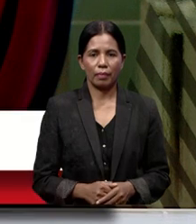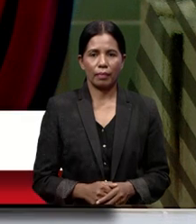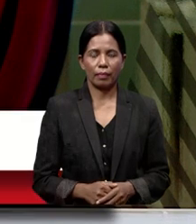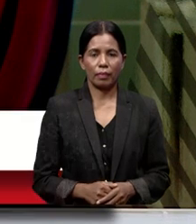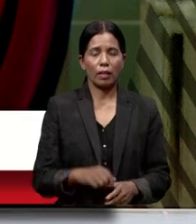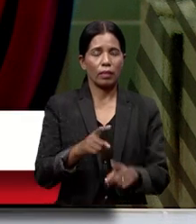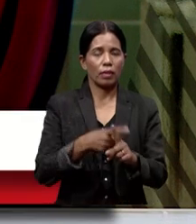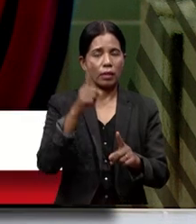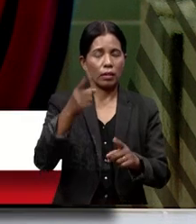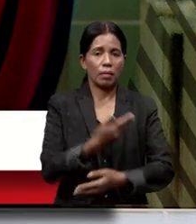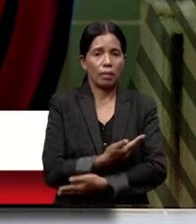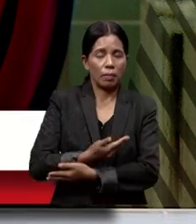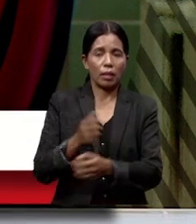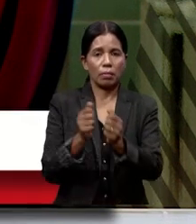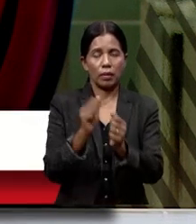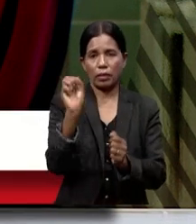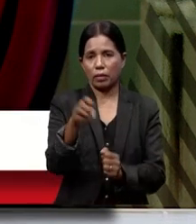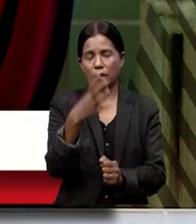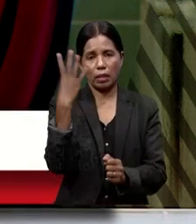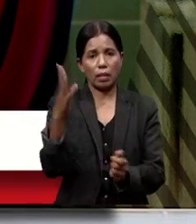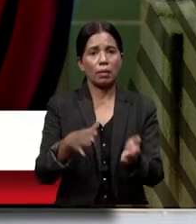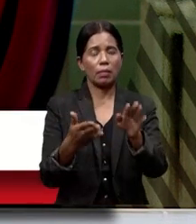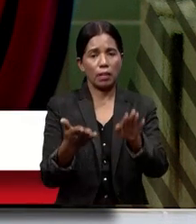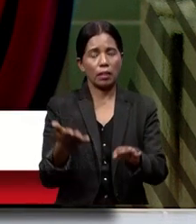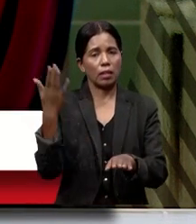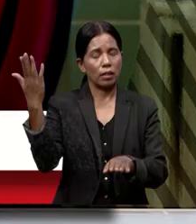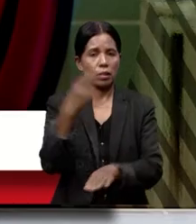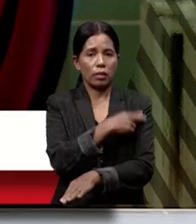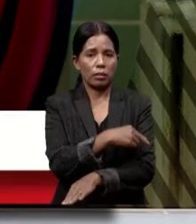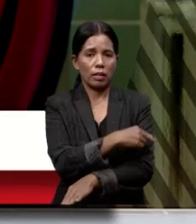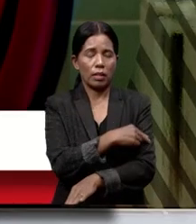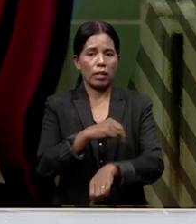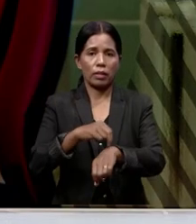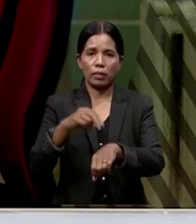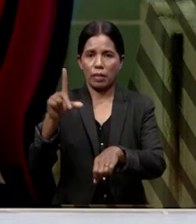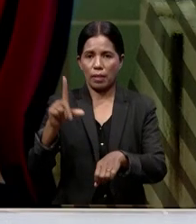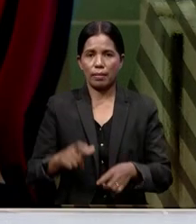durante fulang ida bebe hamuduk sanulu resinhat magmate hospital nasional.